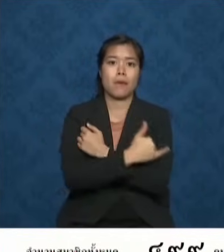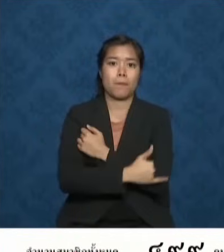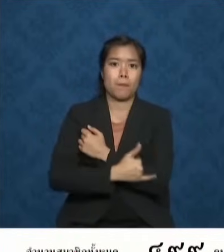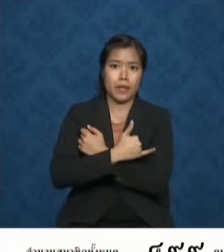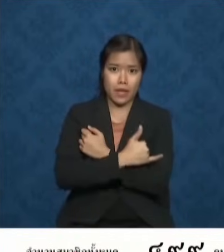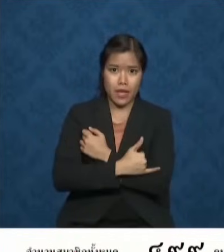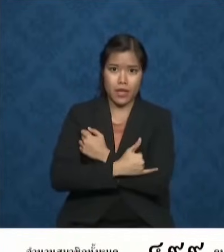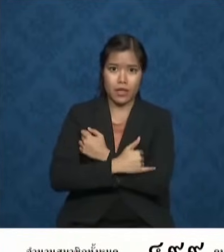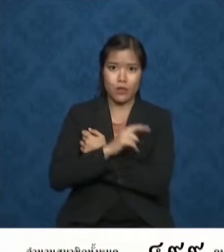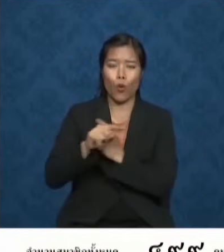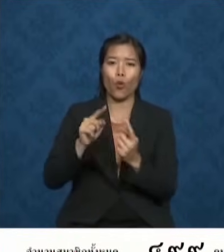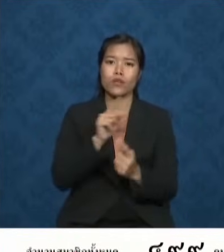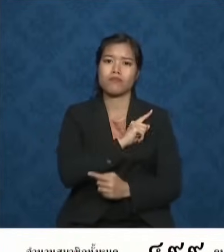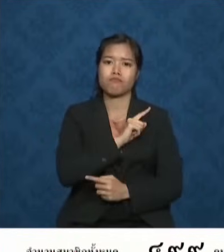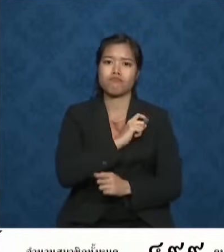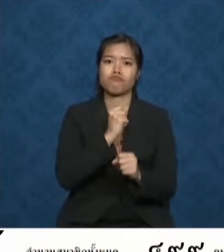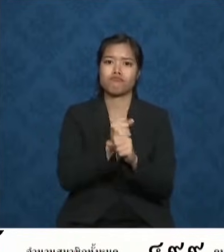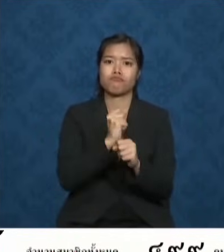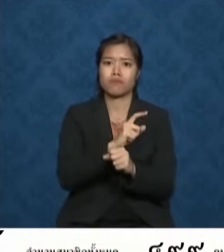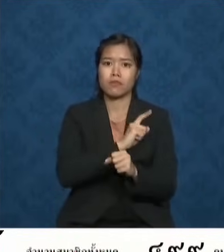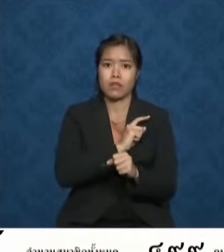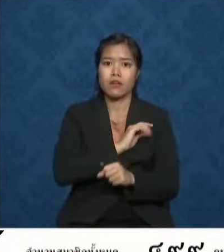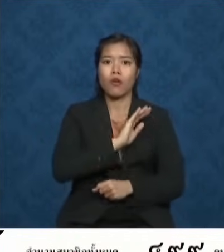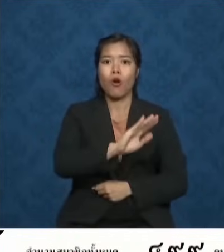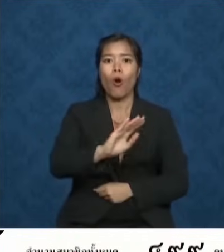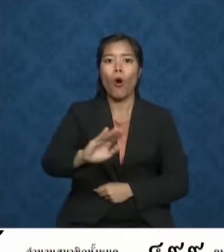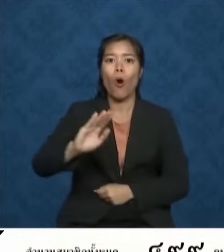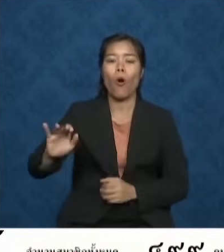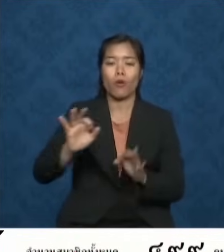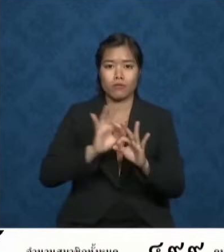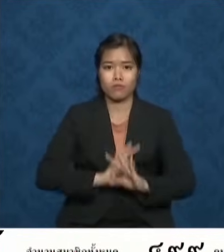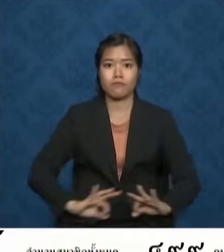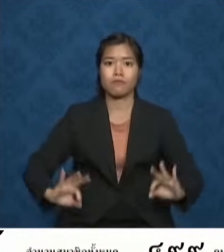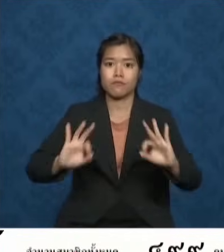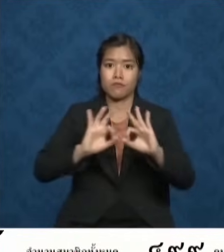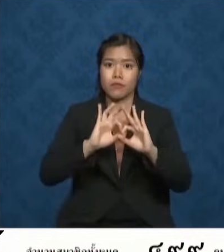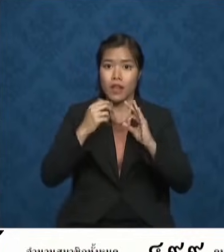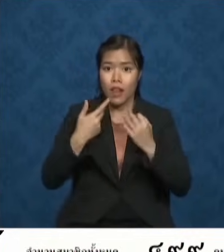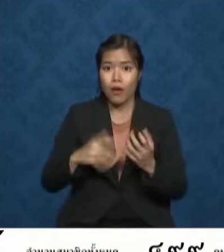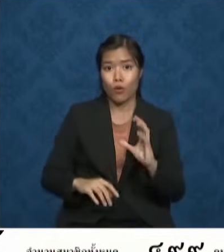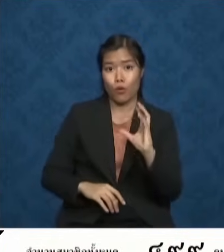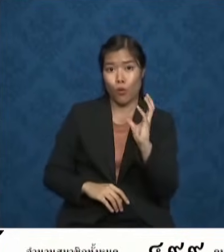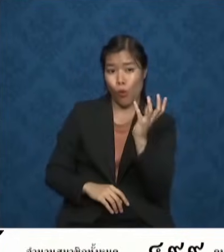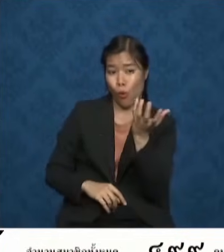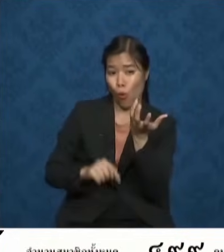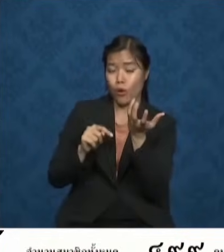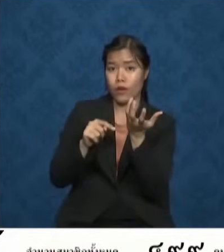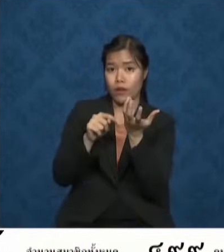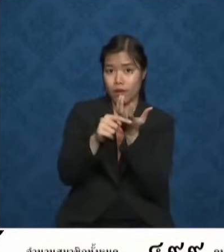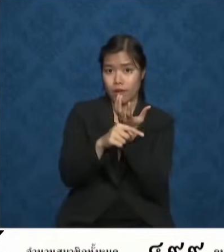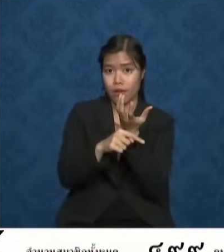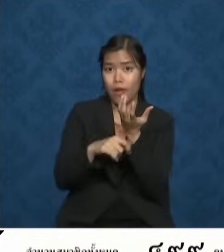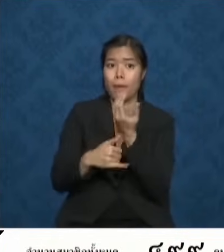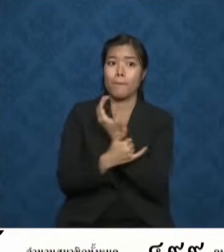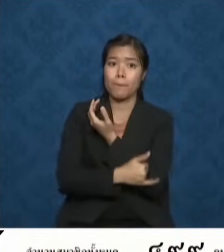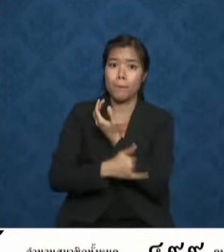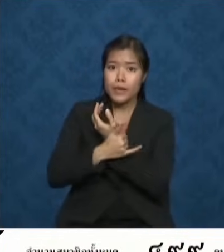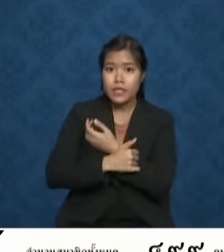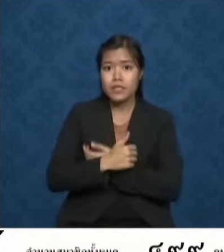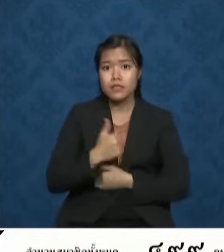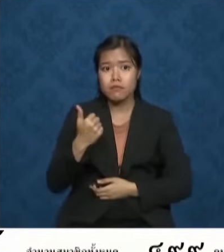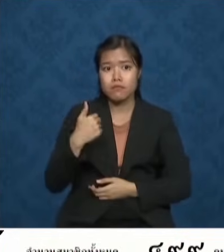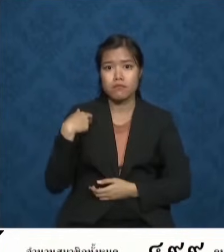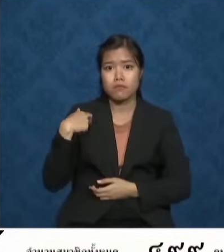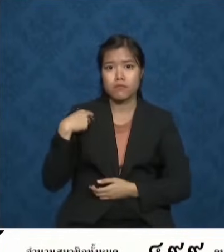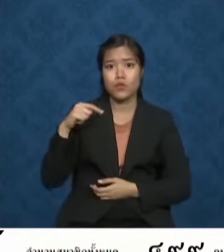ป็นด้วยภารกิจแล้วในโลกนี้ในหลายประเทศเขาส่งทูตทหารมาประจ